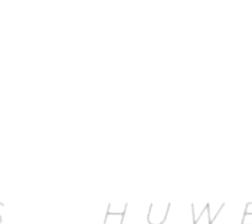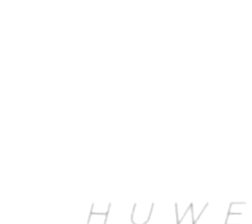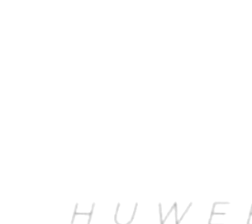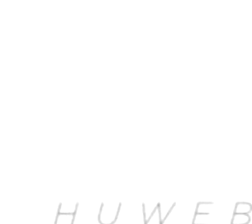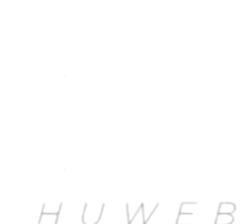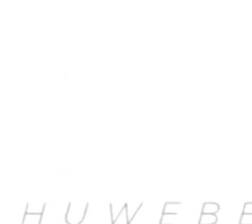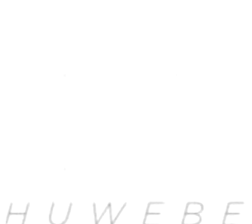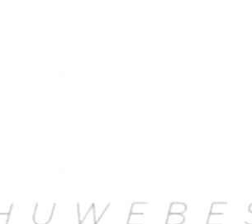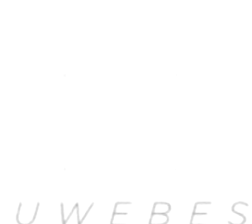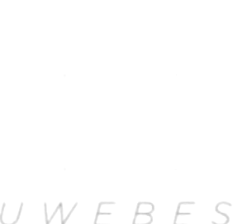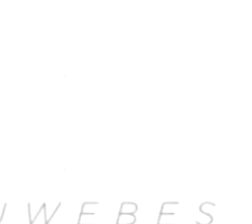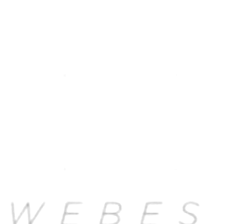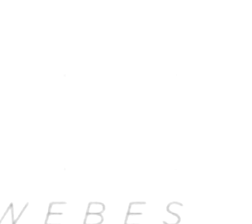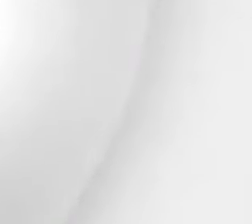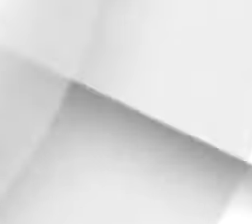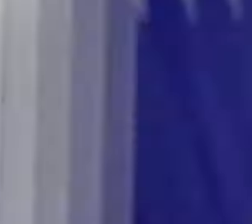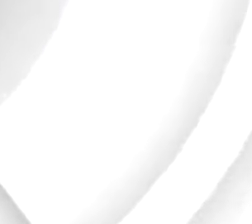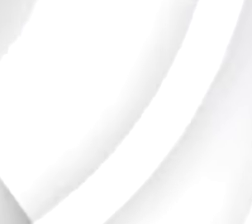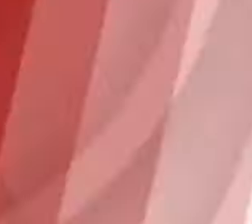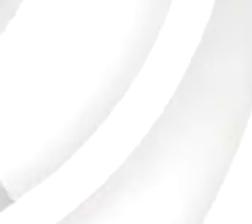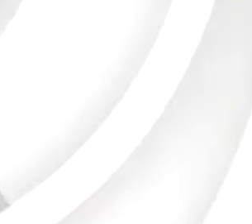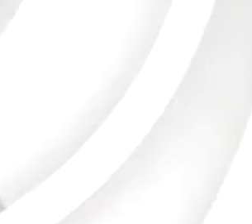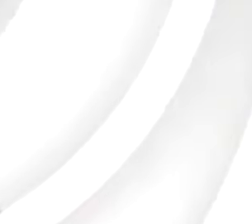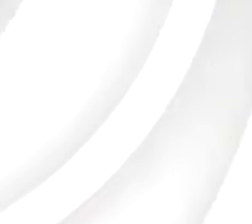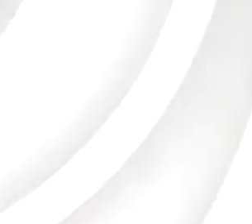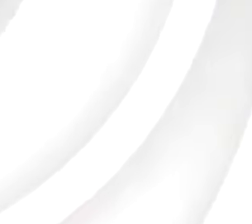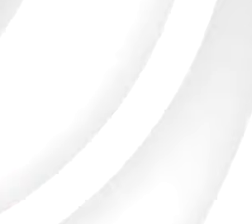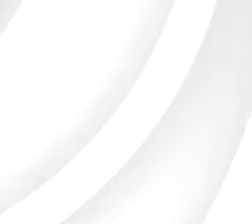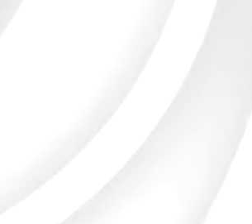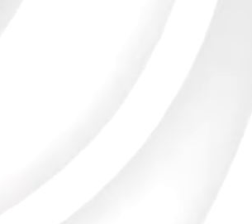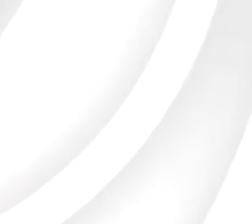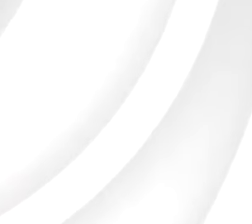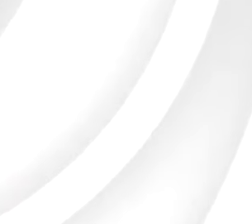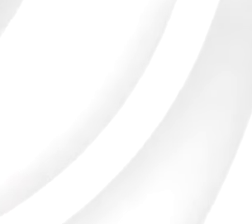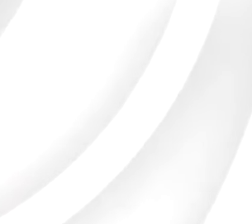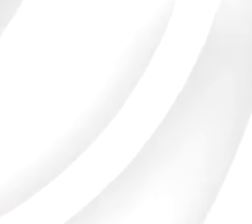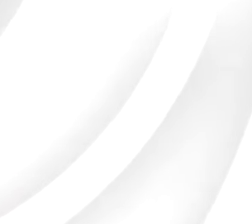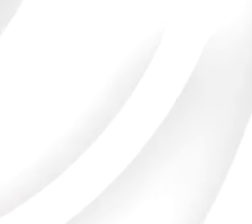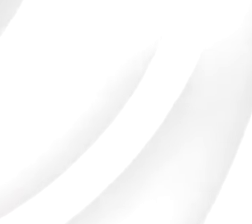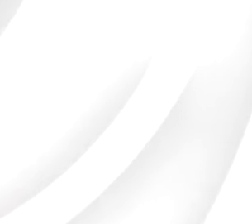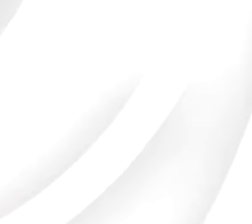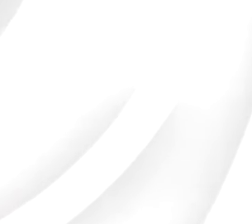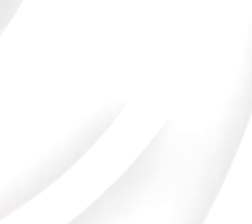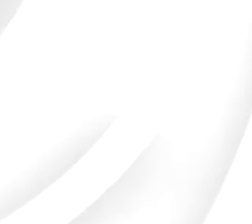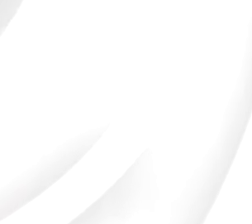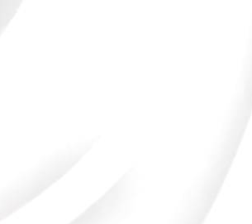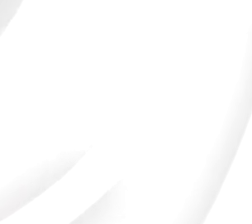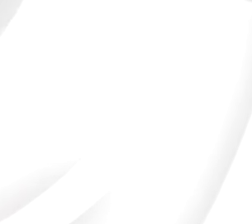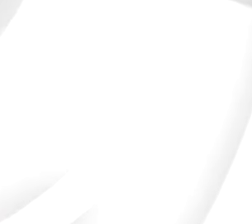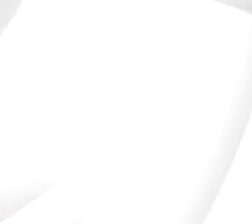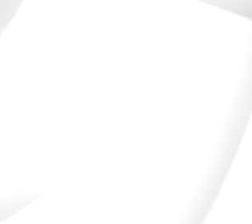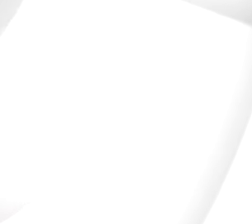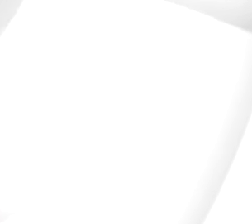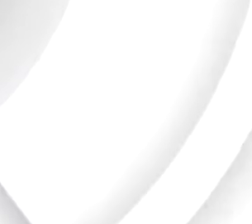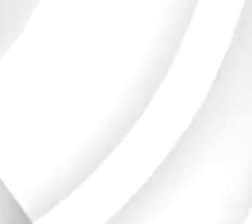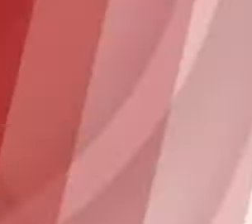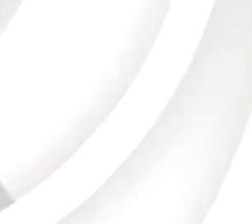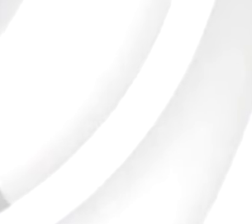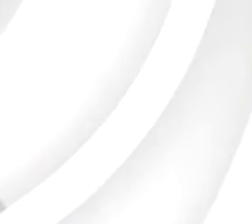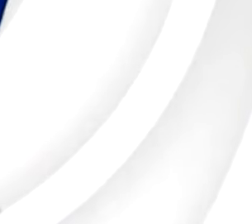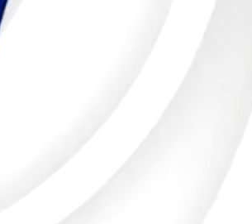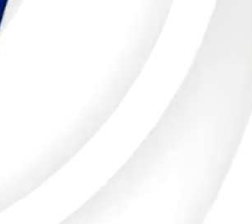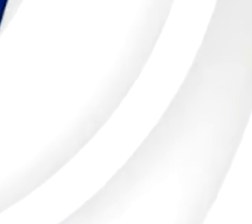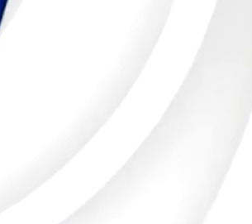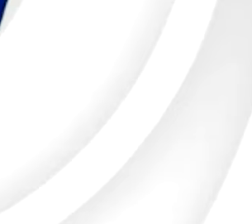ang ating pagpapatrol sa bayan mula Lunes hanggang Biyernes sa TV Patrol alas 6:30 ng gabi